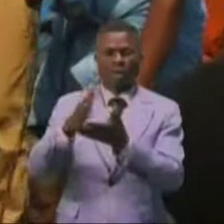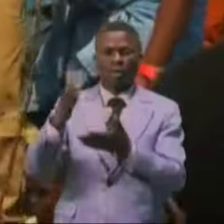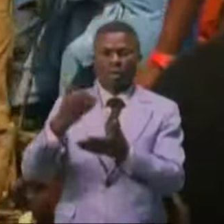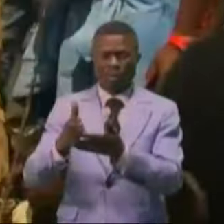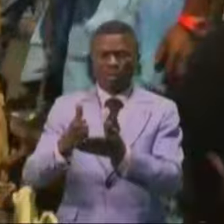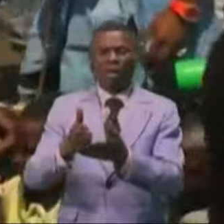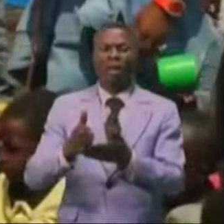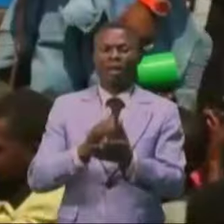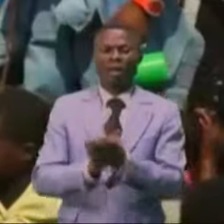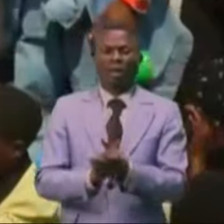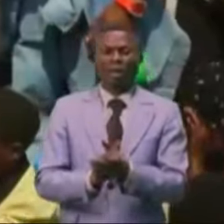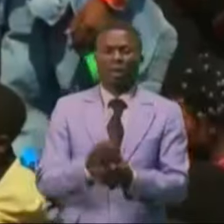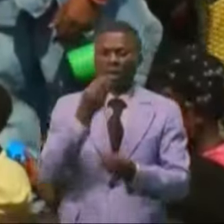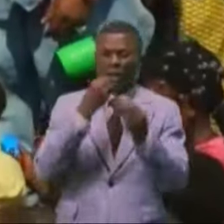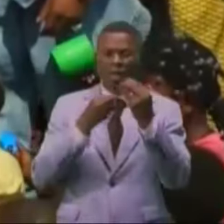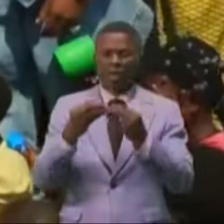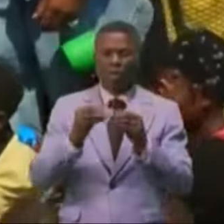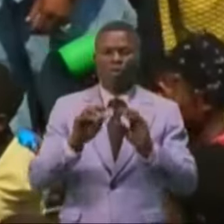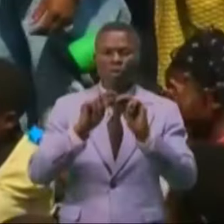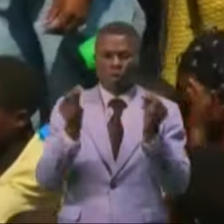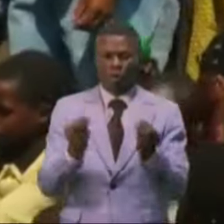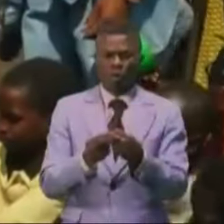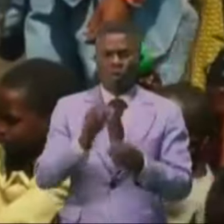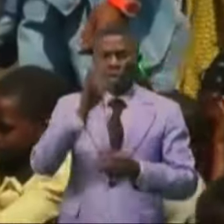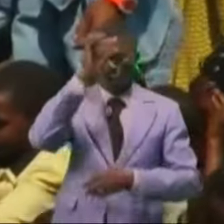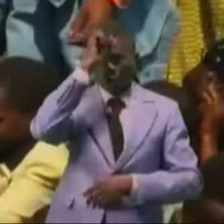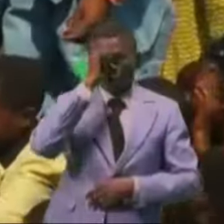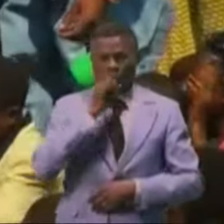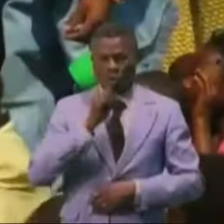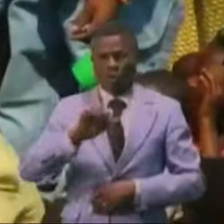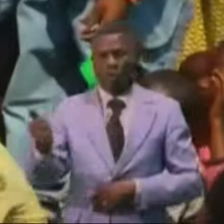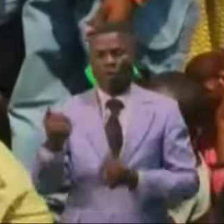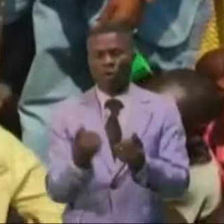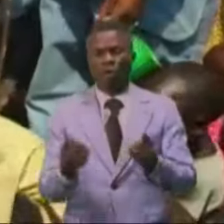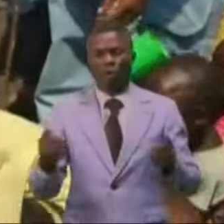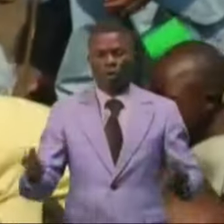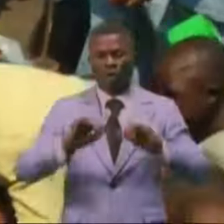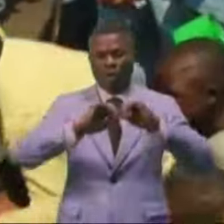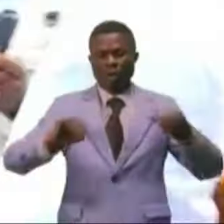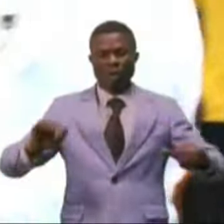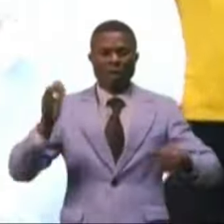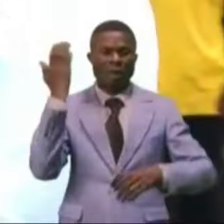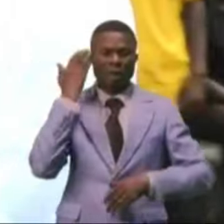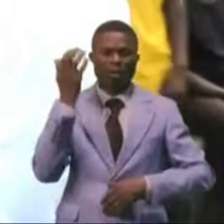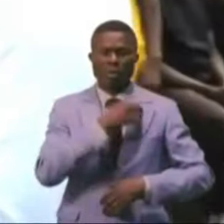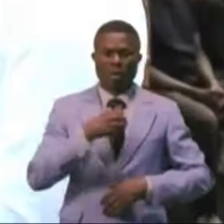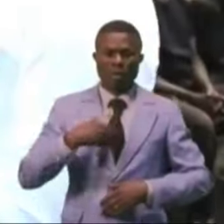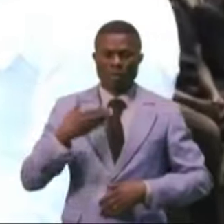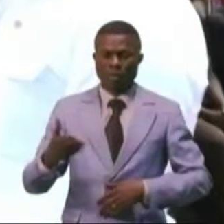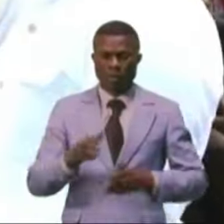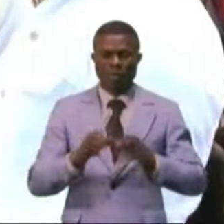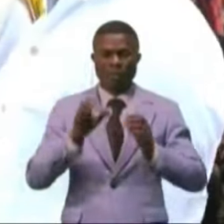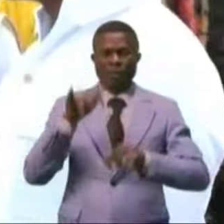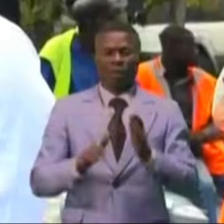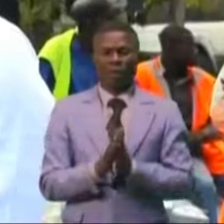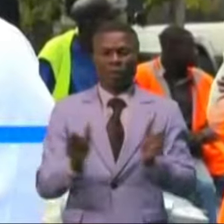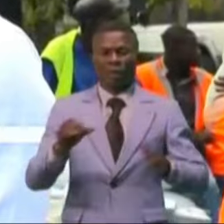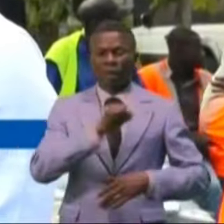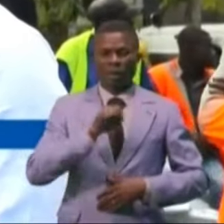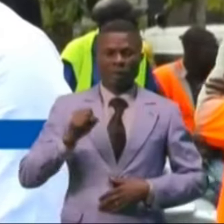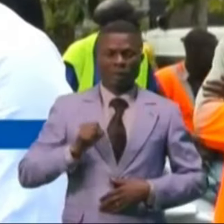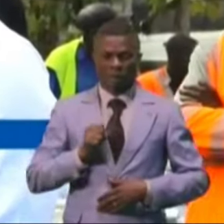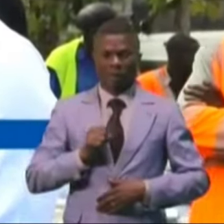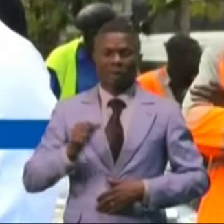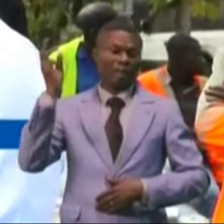symboliquement un repas de cœur aux orphelins et d'autres enfants séparés de leurs parents. Augustin Kabuya, sénateur Mounamouyoua,